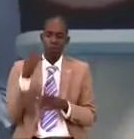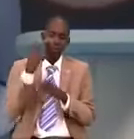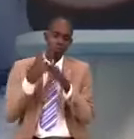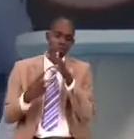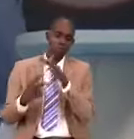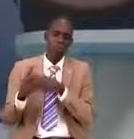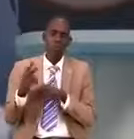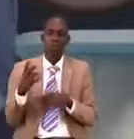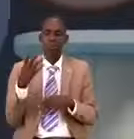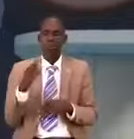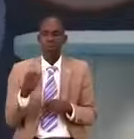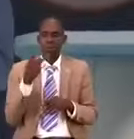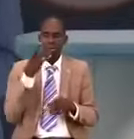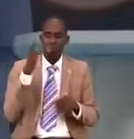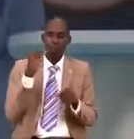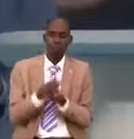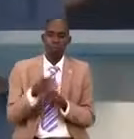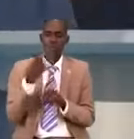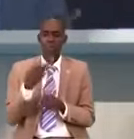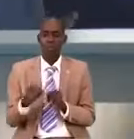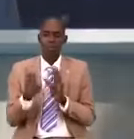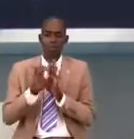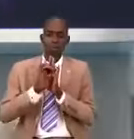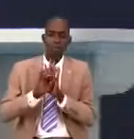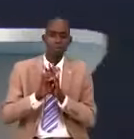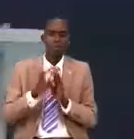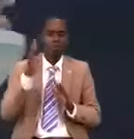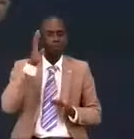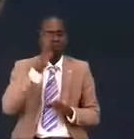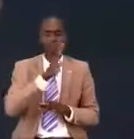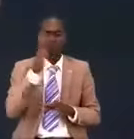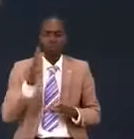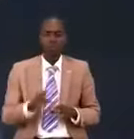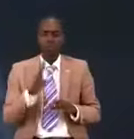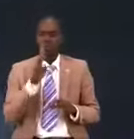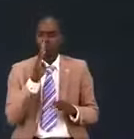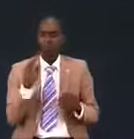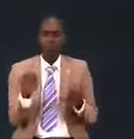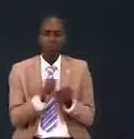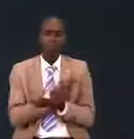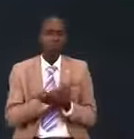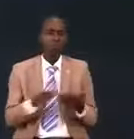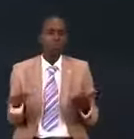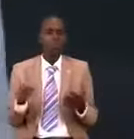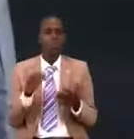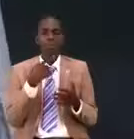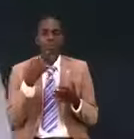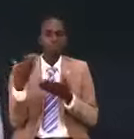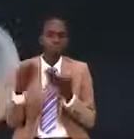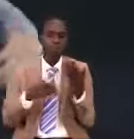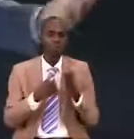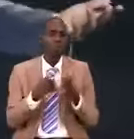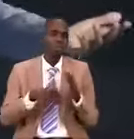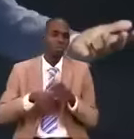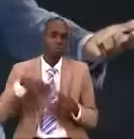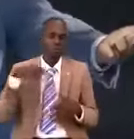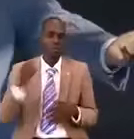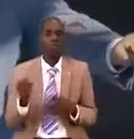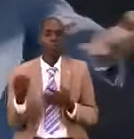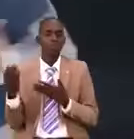jamais reçu juste la Creuse ça et médite en pourquoi il dit